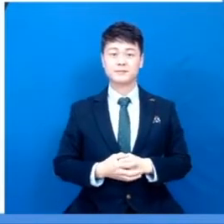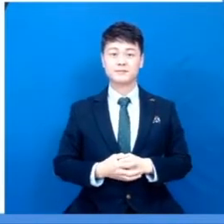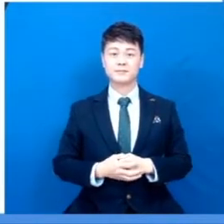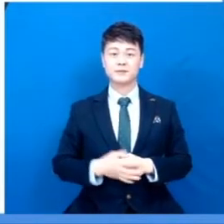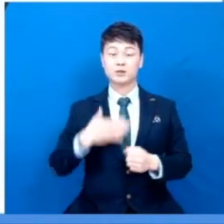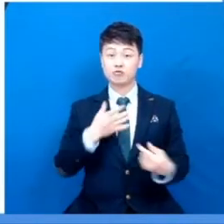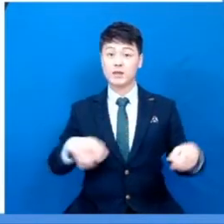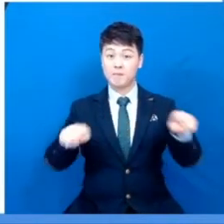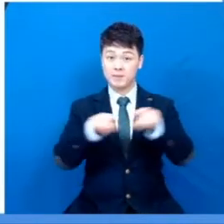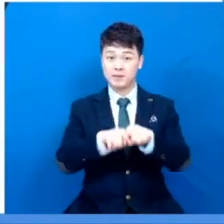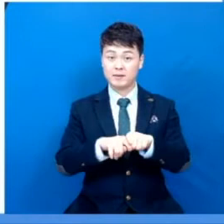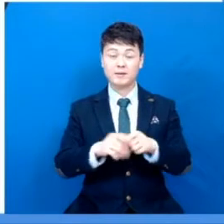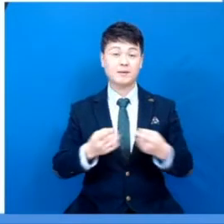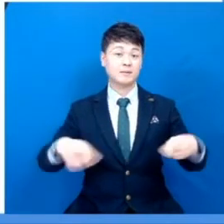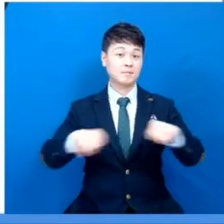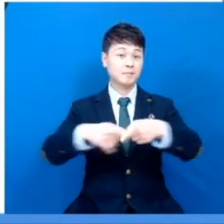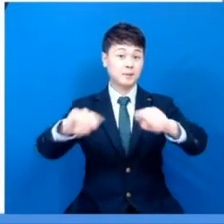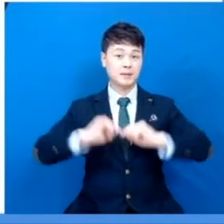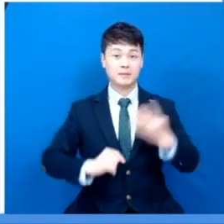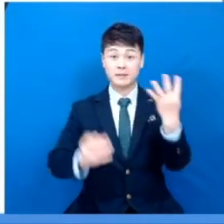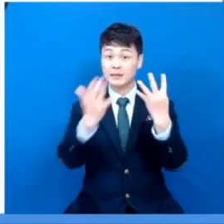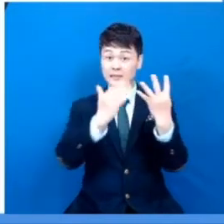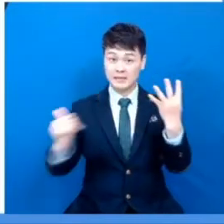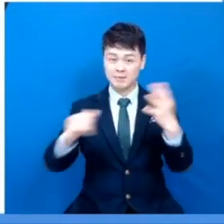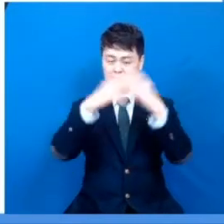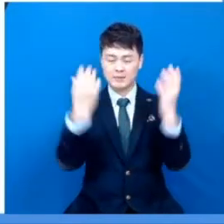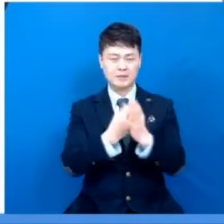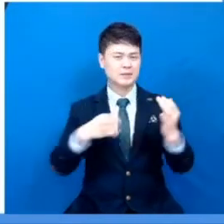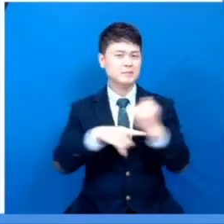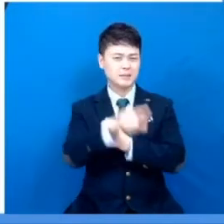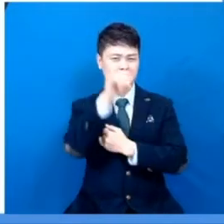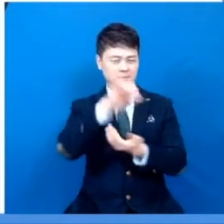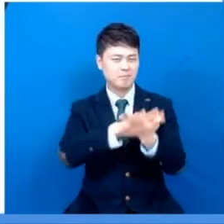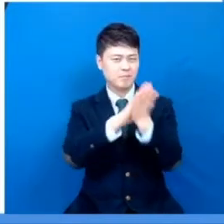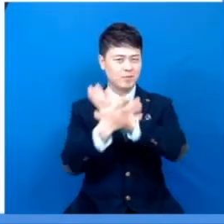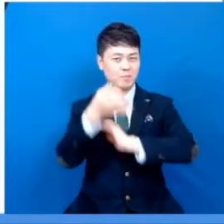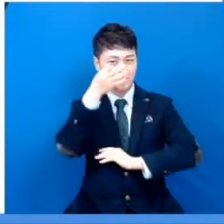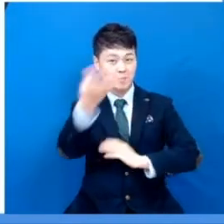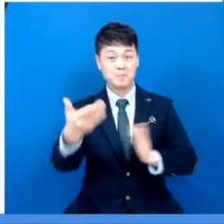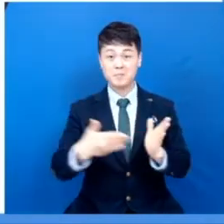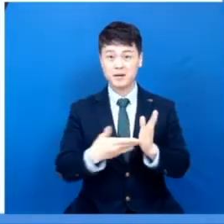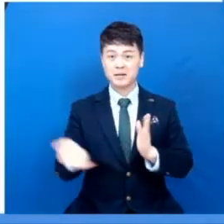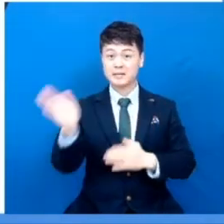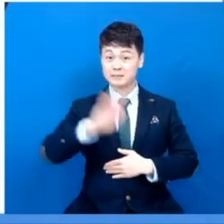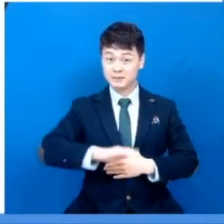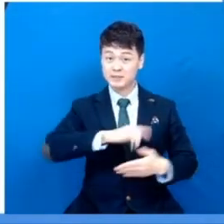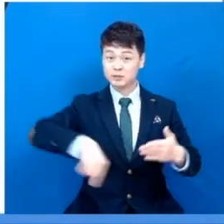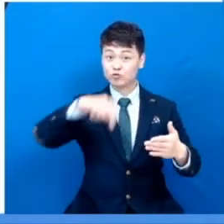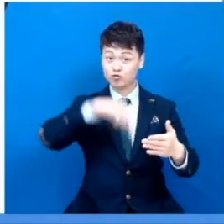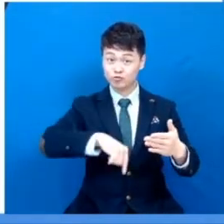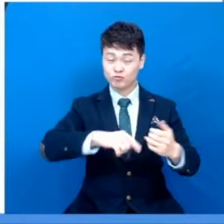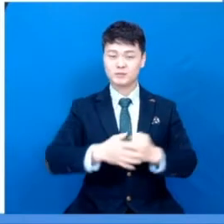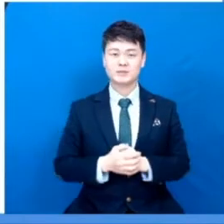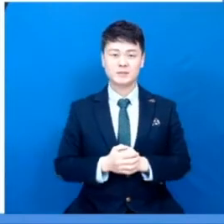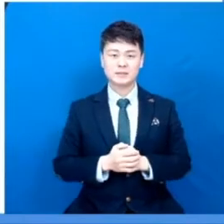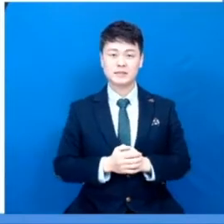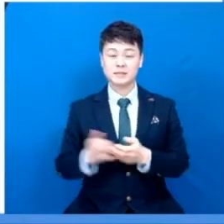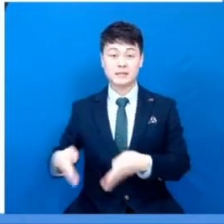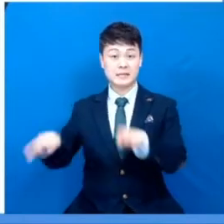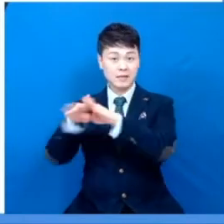저희와 함께한 4명의 용인 모두 의미 있는 변화를 보였지만 그 중에서 기간과 곽 가정의